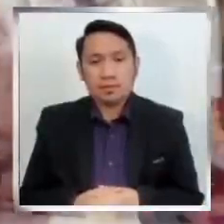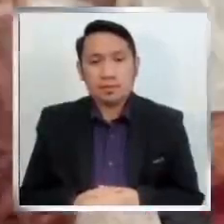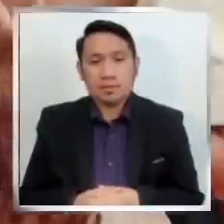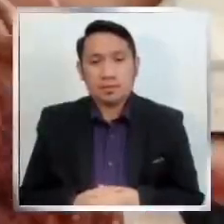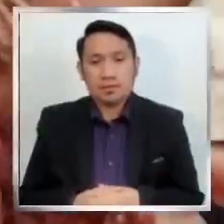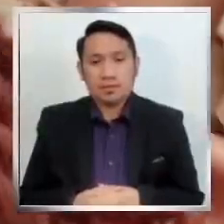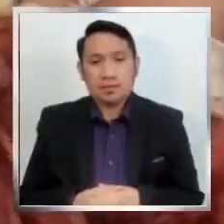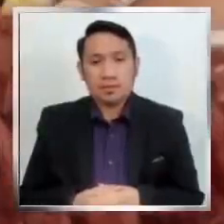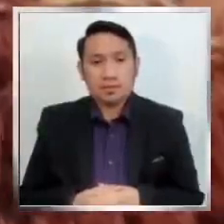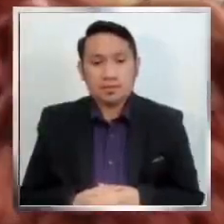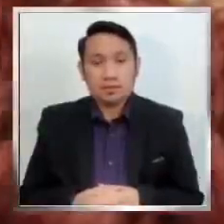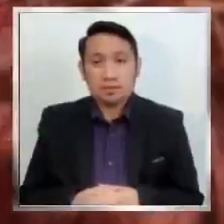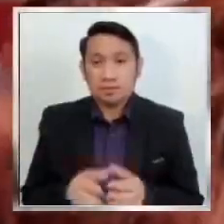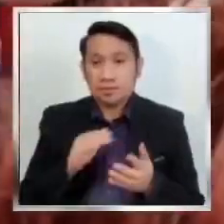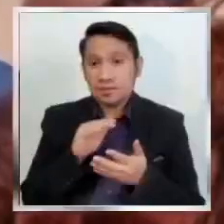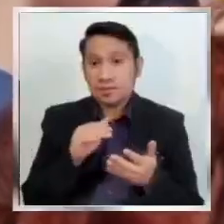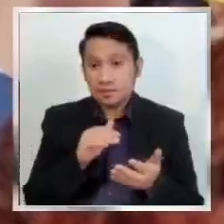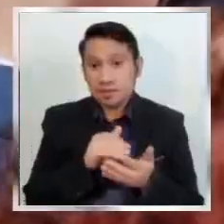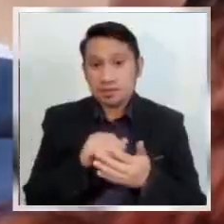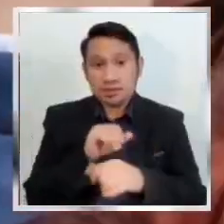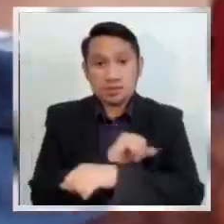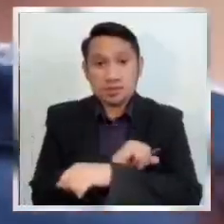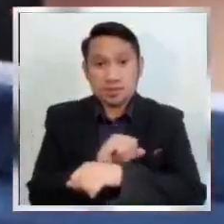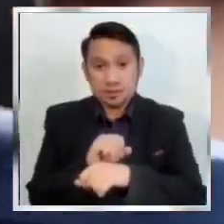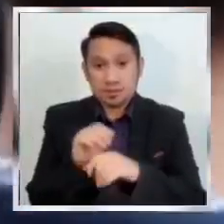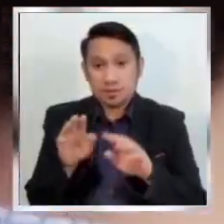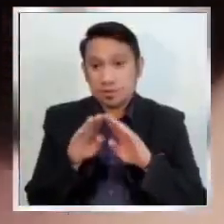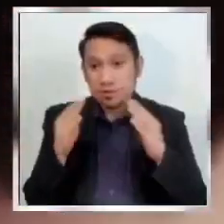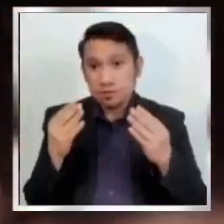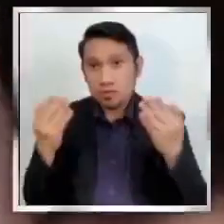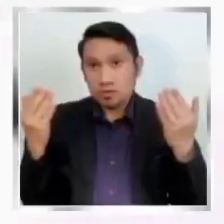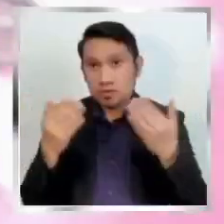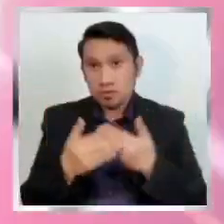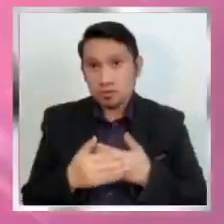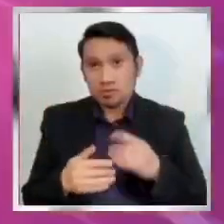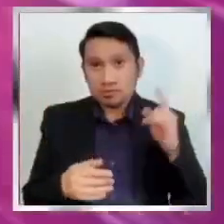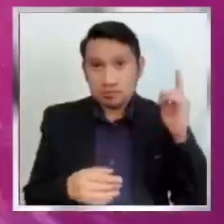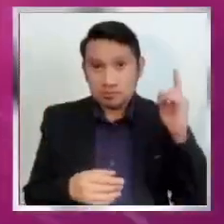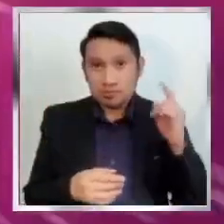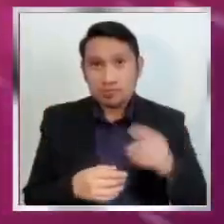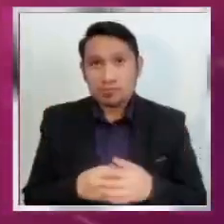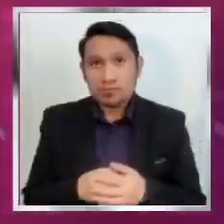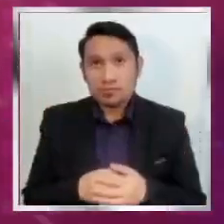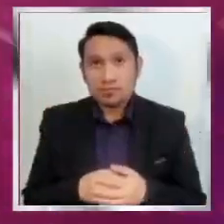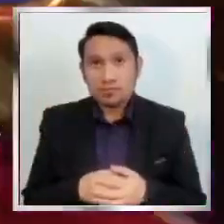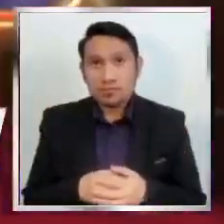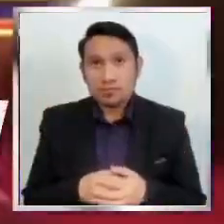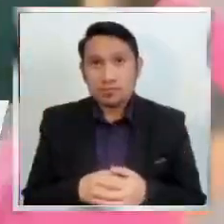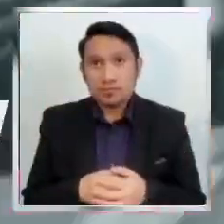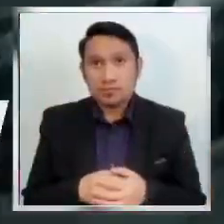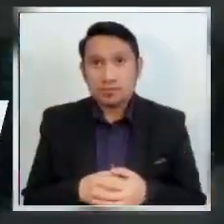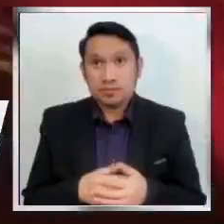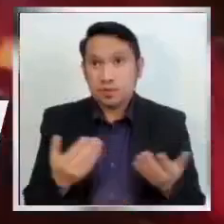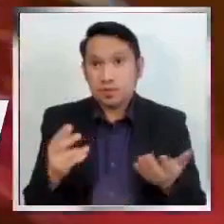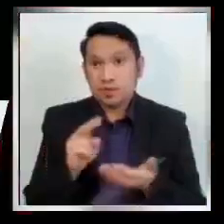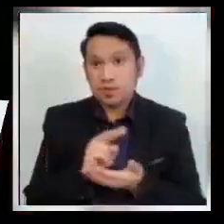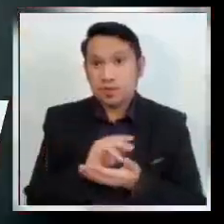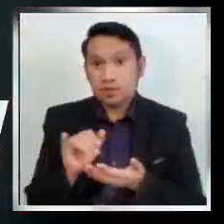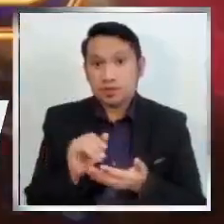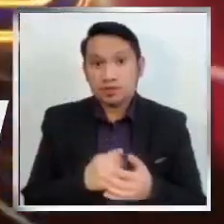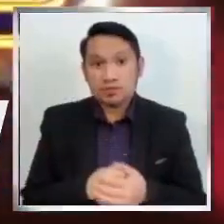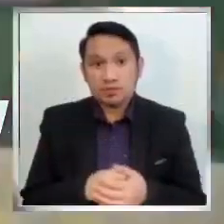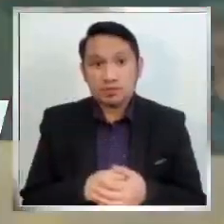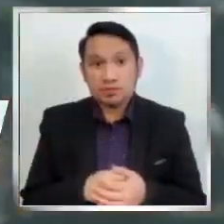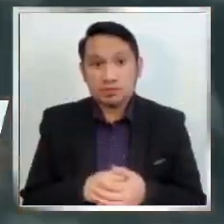Center stage ang Filipino pride sa opening night pa lang ng Broadway musical na Here Lies Love sa New York.